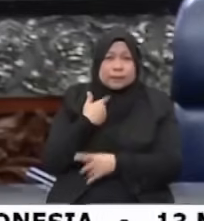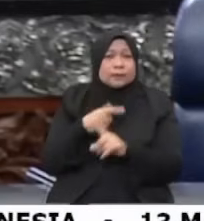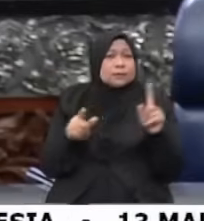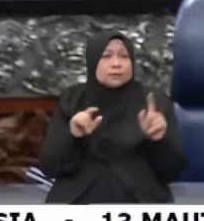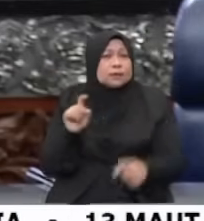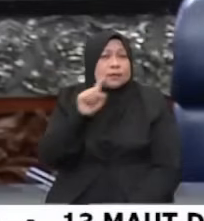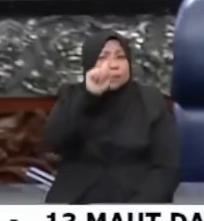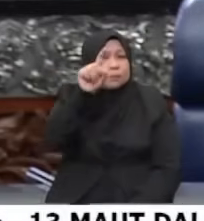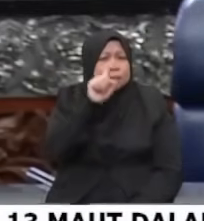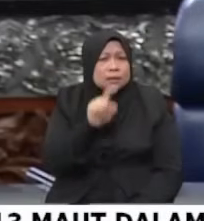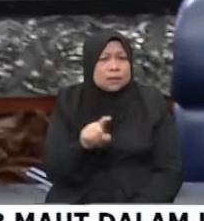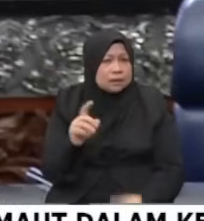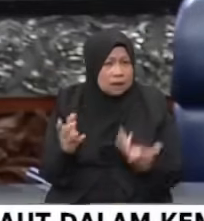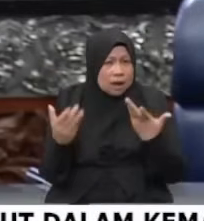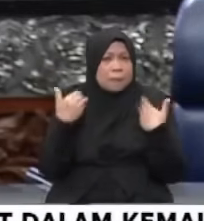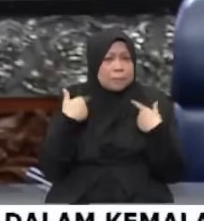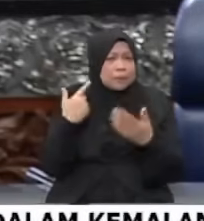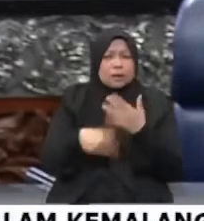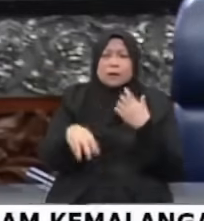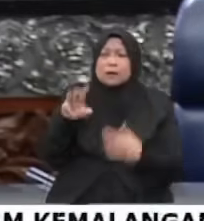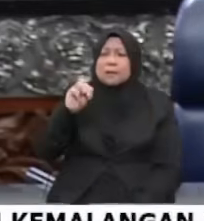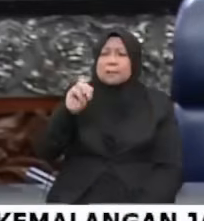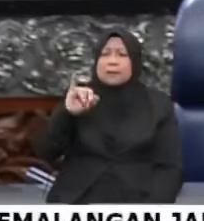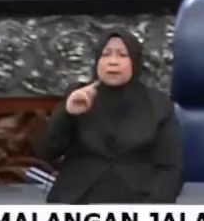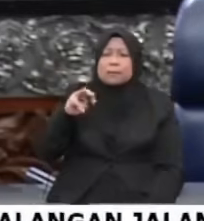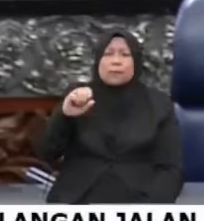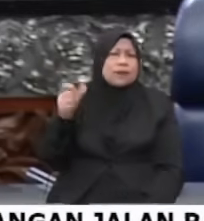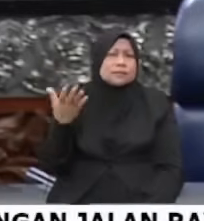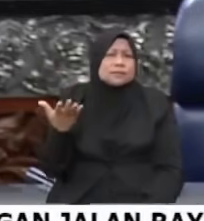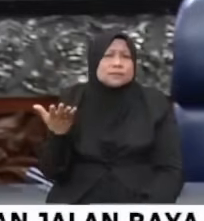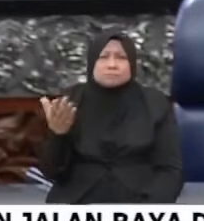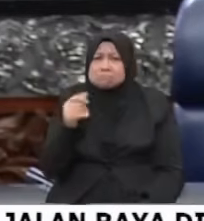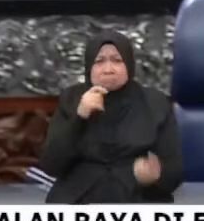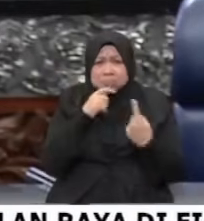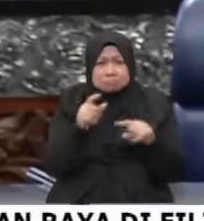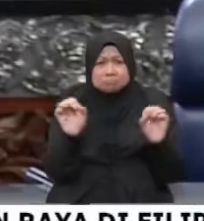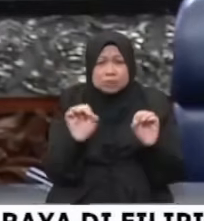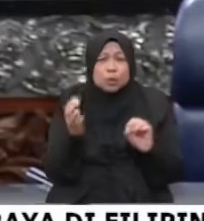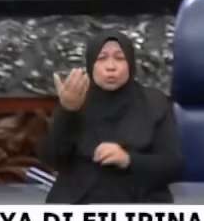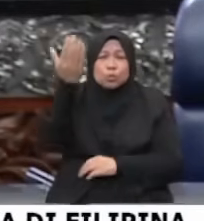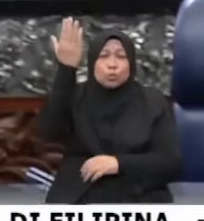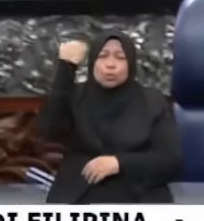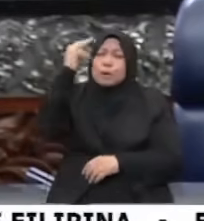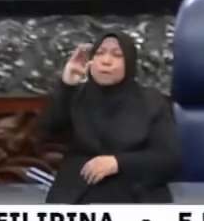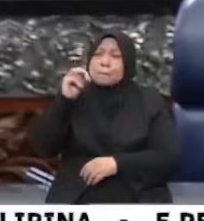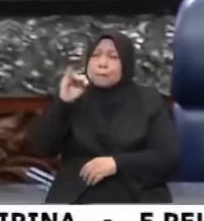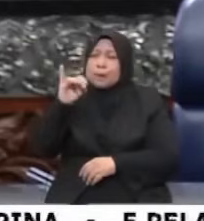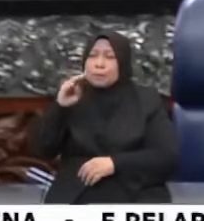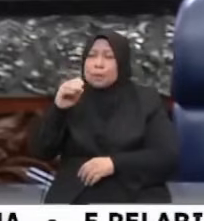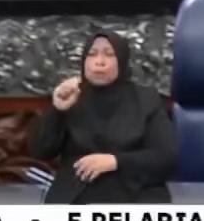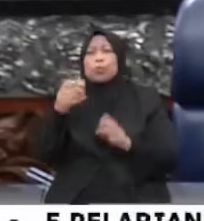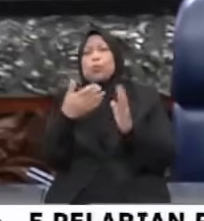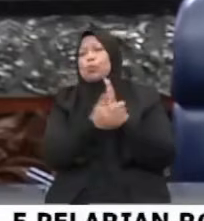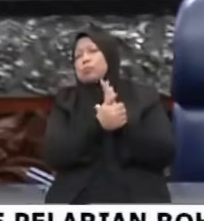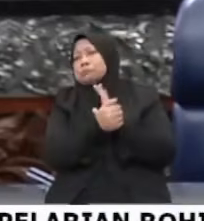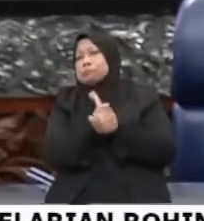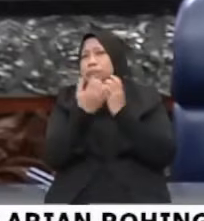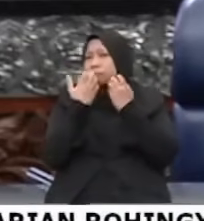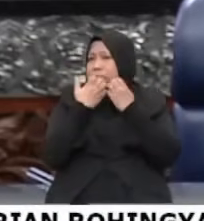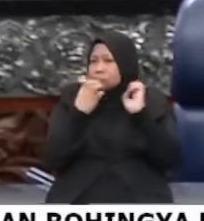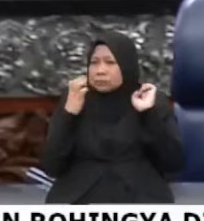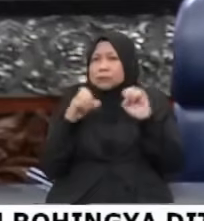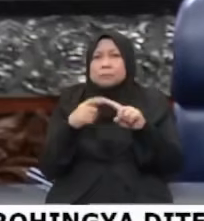jadi apa keberhasilan mimos ni sebenarnya dan jawapan tak disebut dan sebagainya kalau dulu kalau sebut mimos ni Advance kita ni paling ke